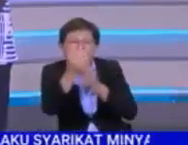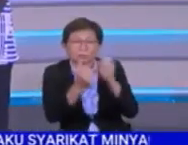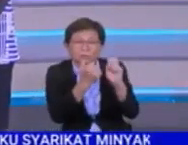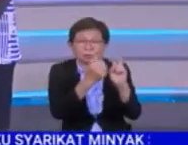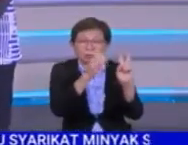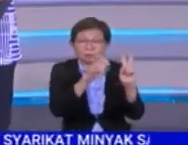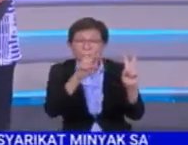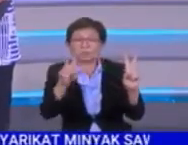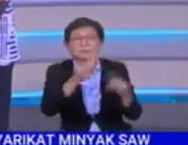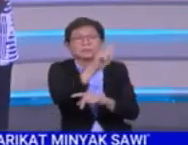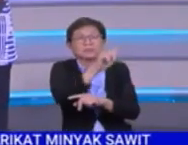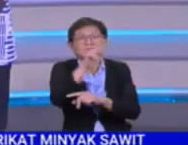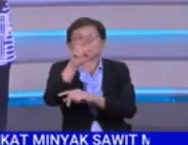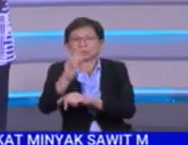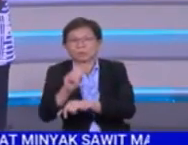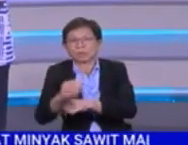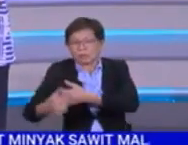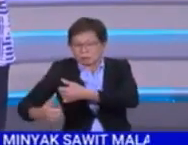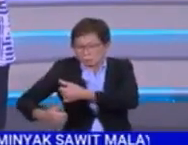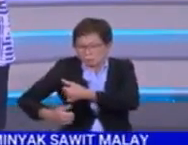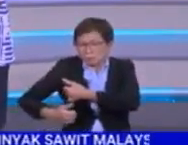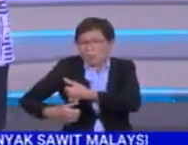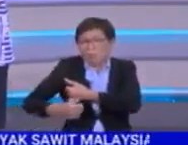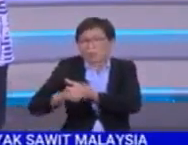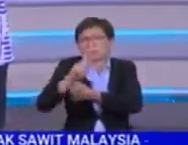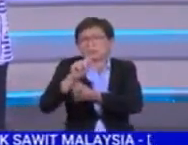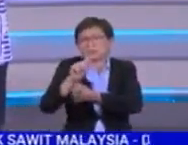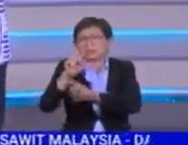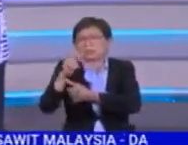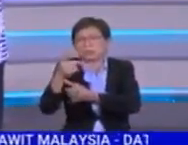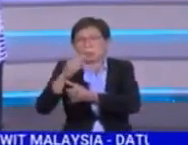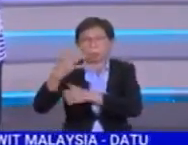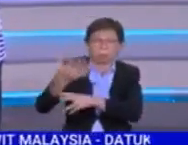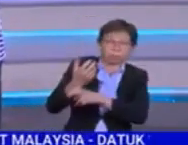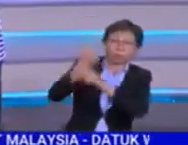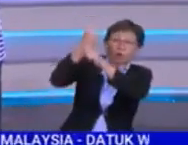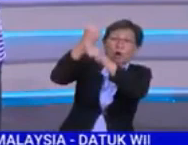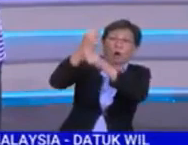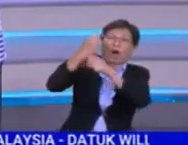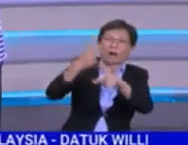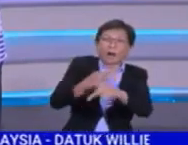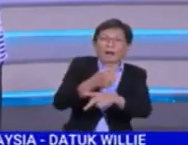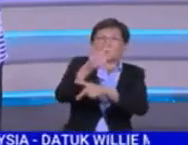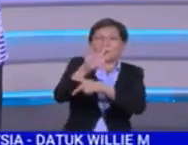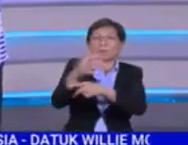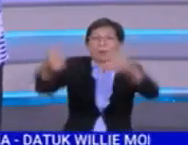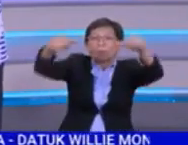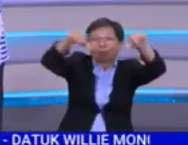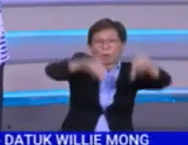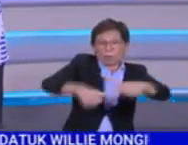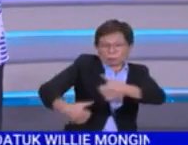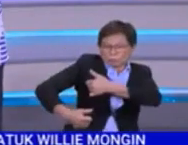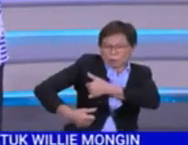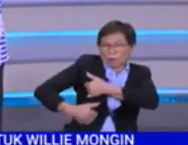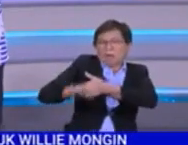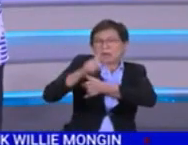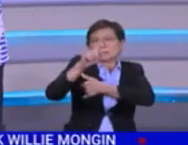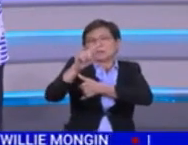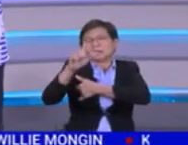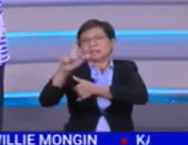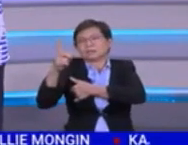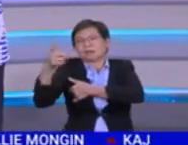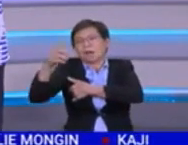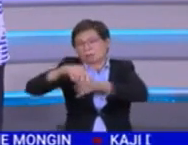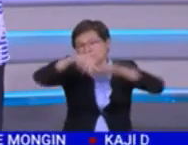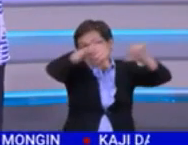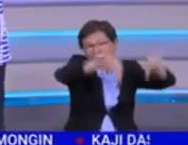dua citrainti tentara udara diraja Malaysia JDM muncul juara bakal Iqlima selepas menentukan tentu laut diraja mesti